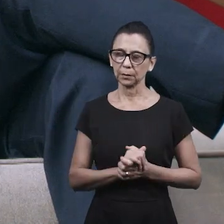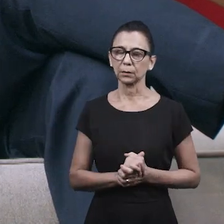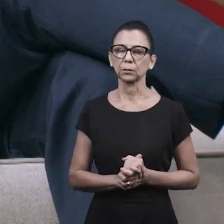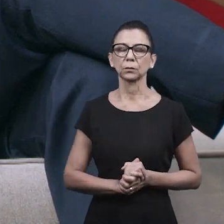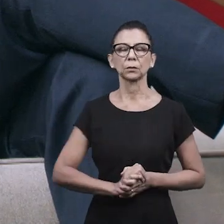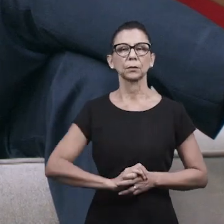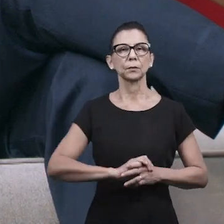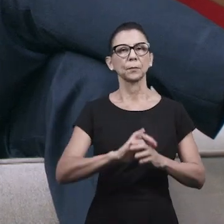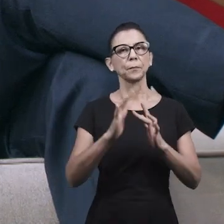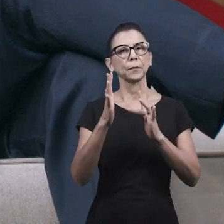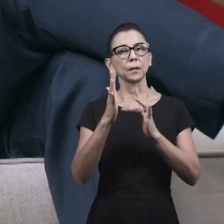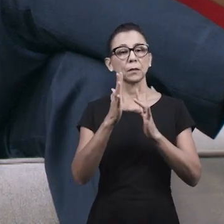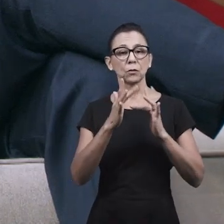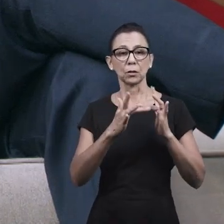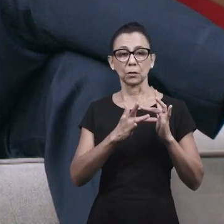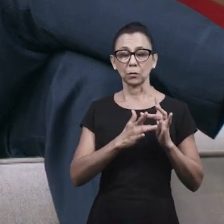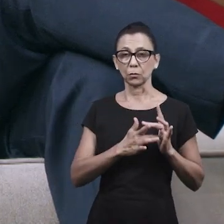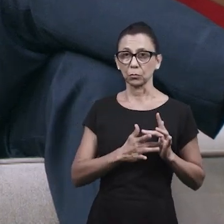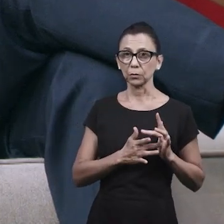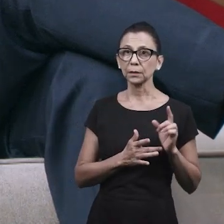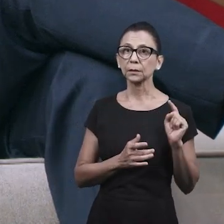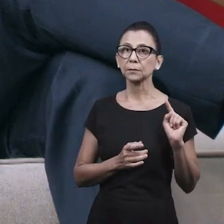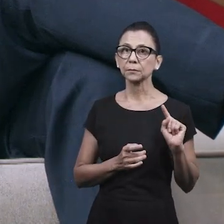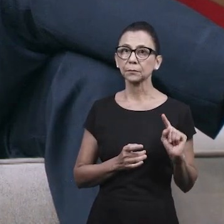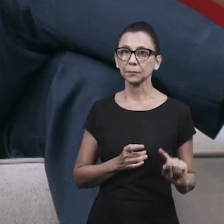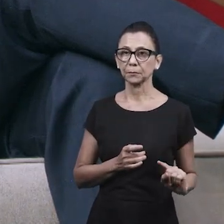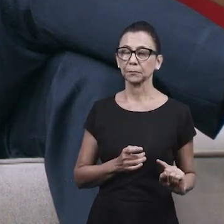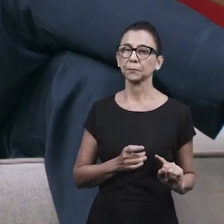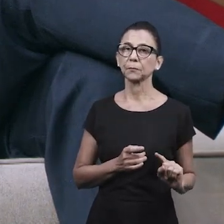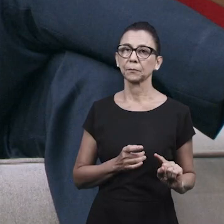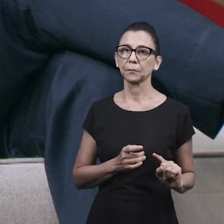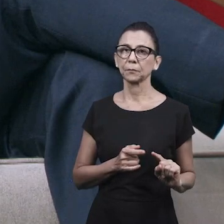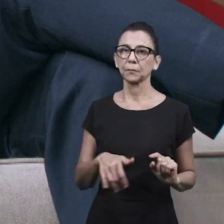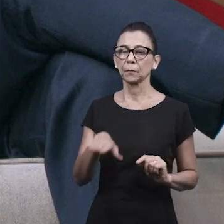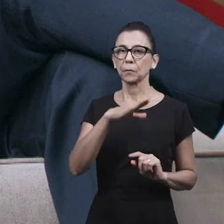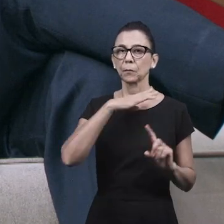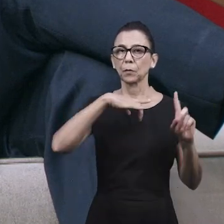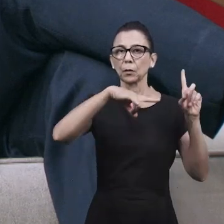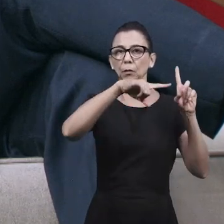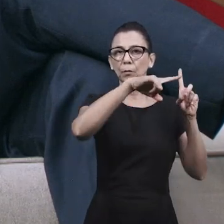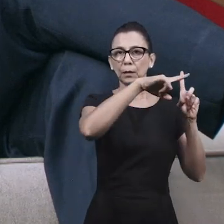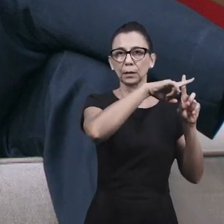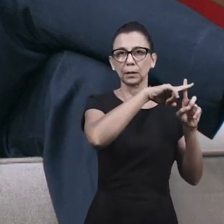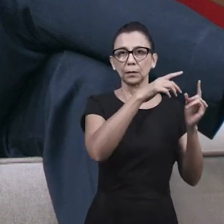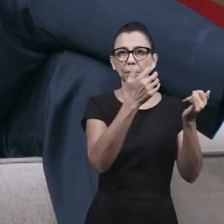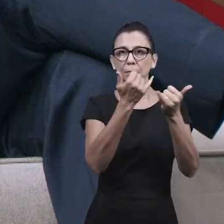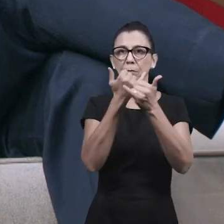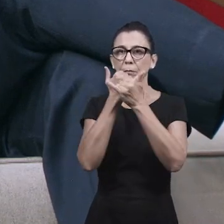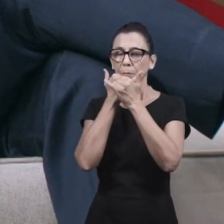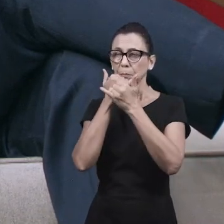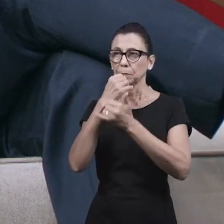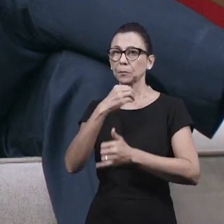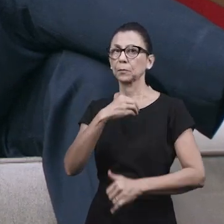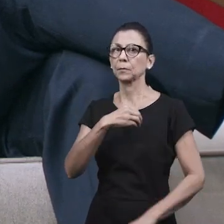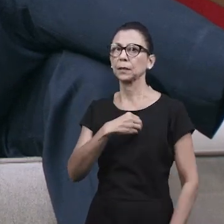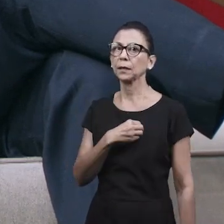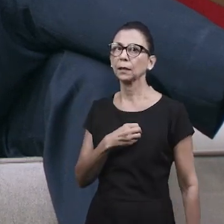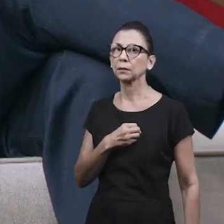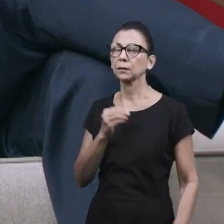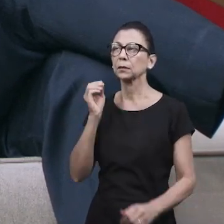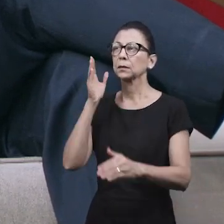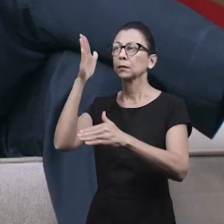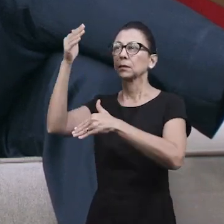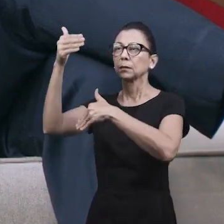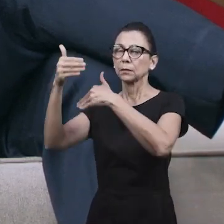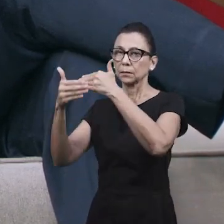mériter, sans aucun droit, l'homme, il puisse obtenir le pardon des péchés et l'accès à la présence de Dieu. Il n'a